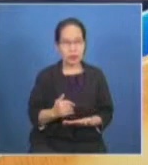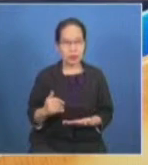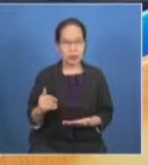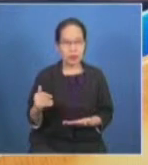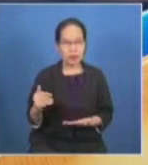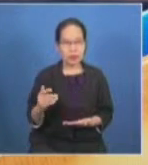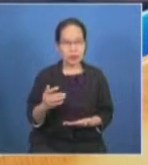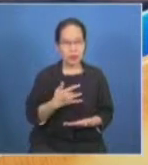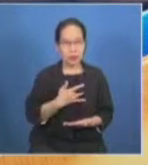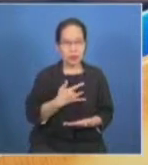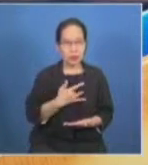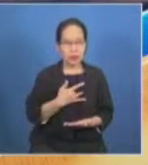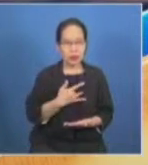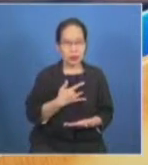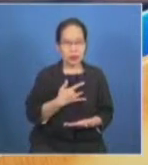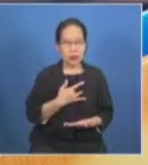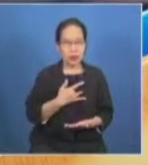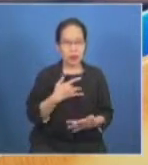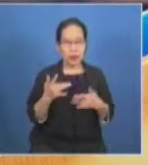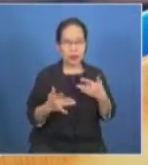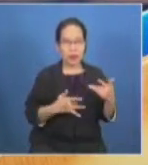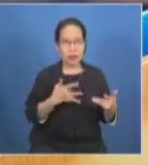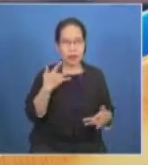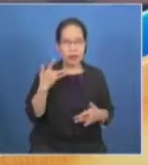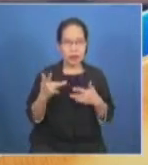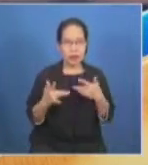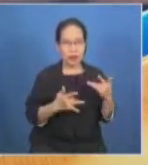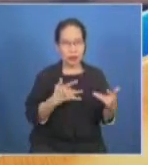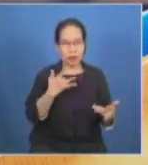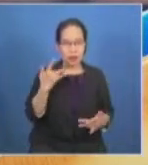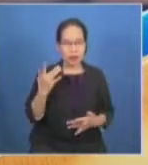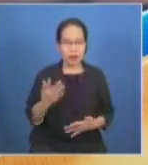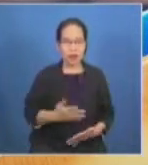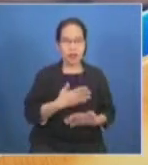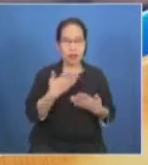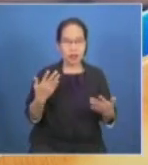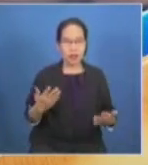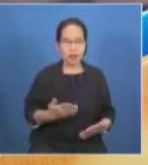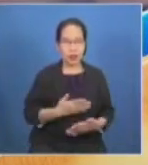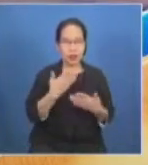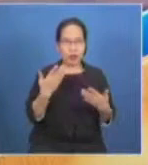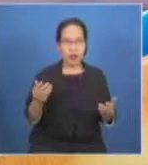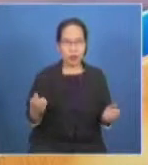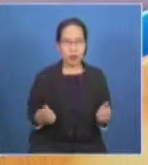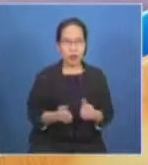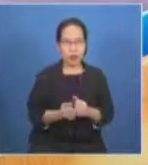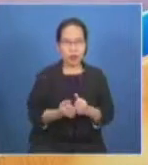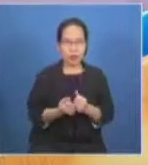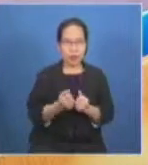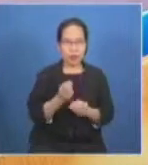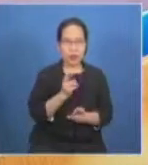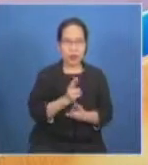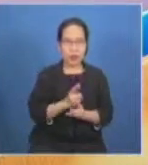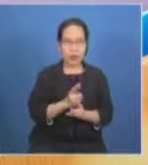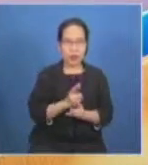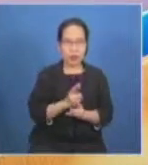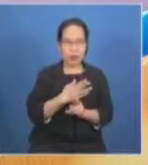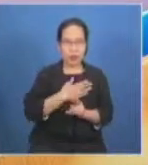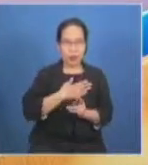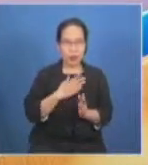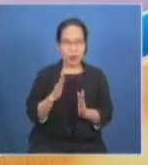Sa'yo nadarama ang tunay na ligaya,